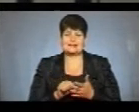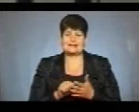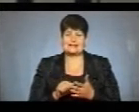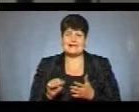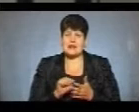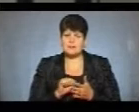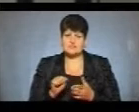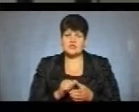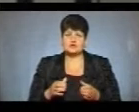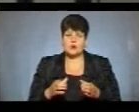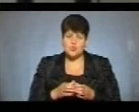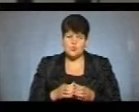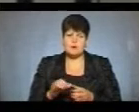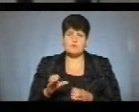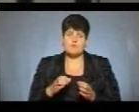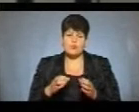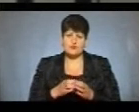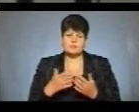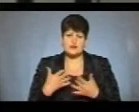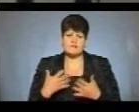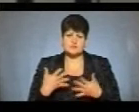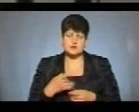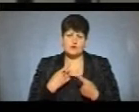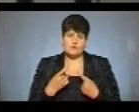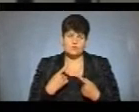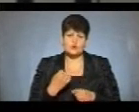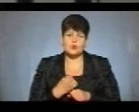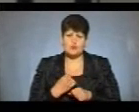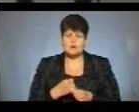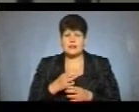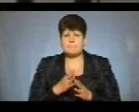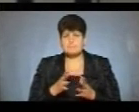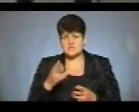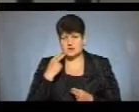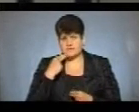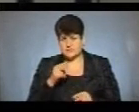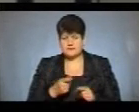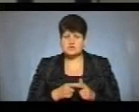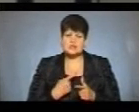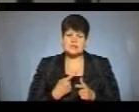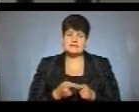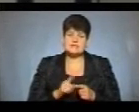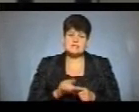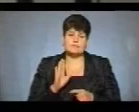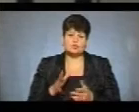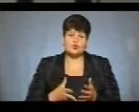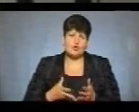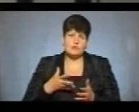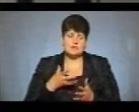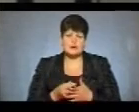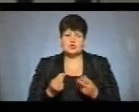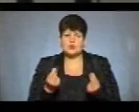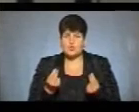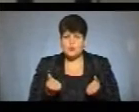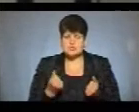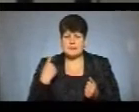групі, я вже як психолог кажу, воно робота більш ефективна. Чи це буде оплачені кошти психологу, який